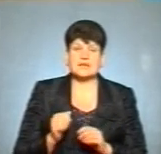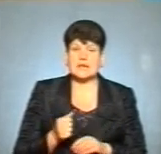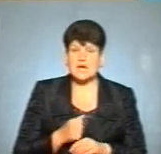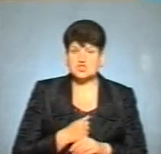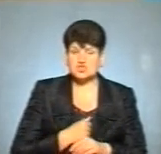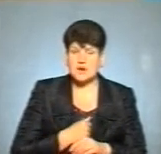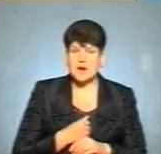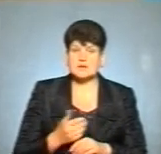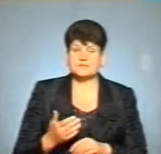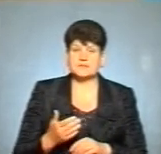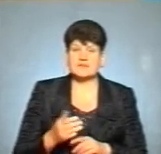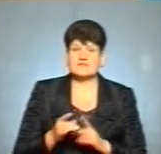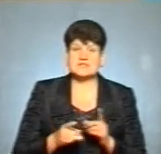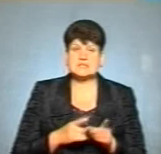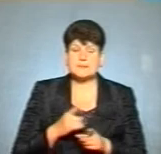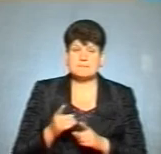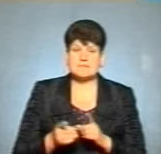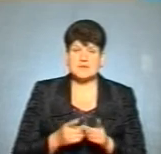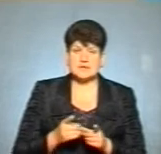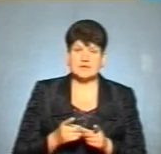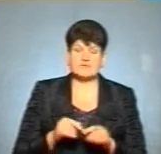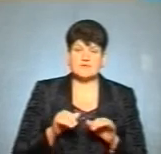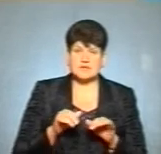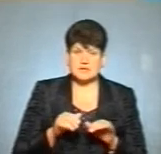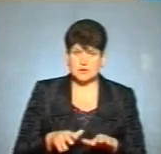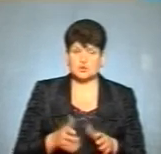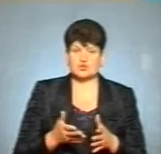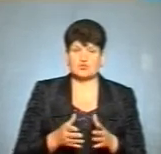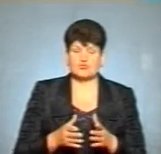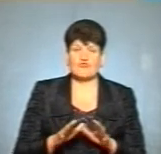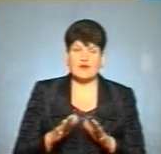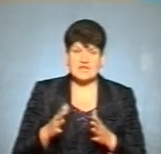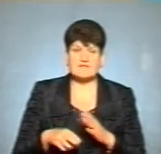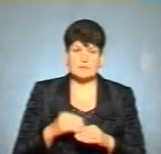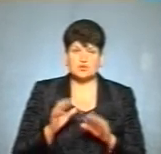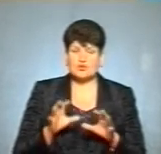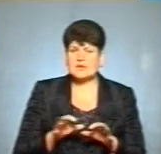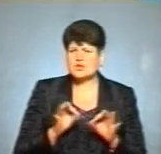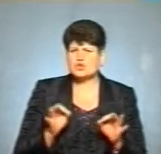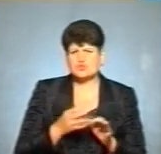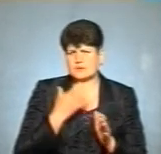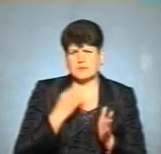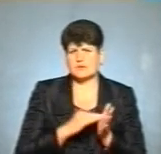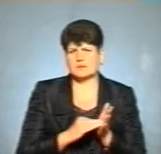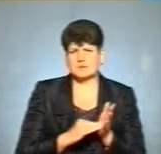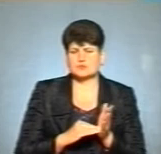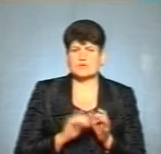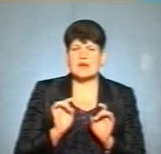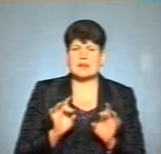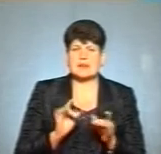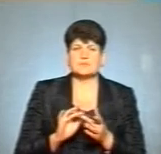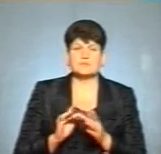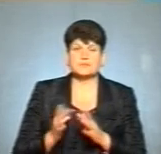в змінах в діючому варіанті виборчого кодексу також немає, нічого не вказано про рекламу в соцмережах.